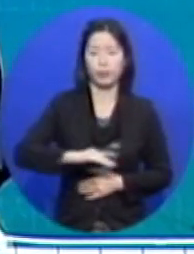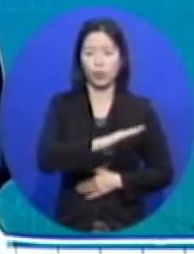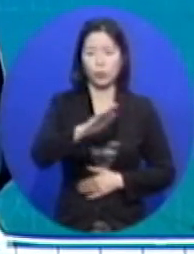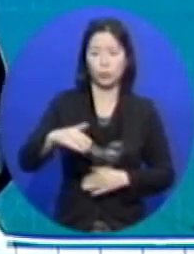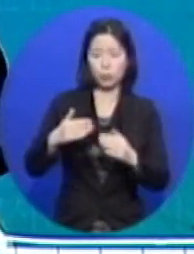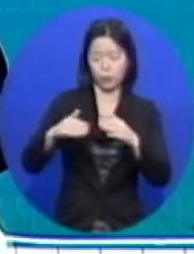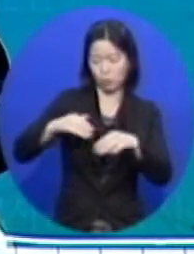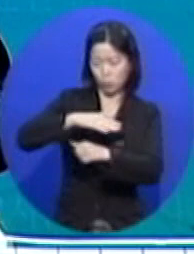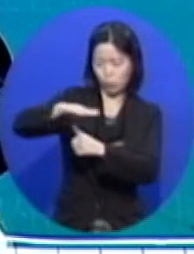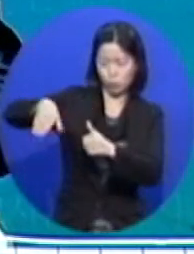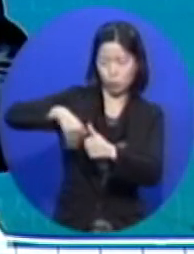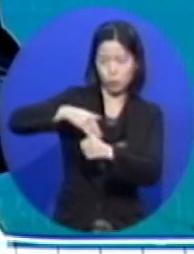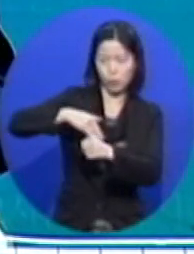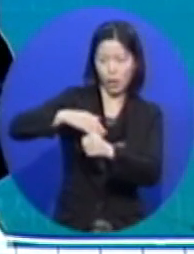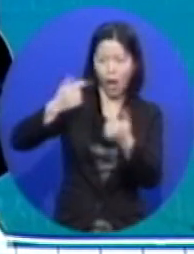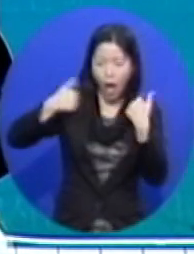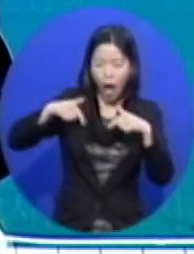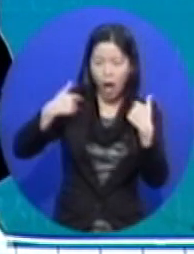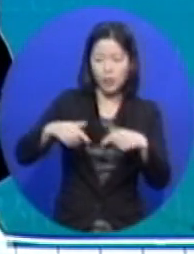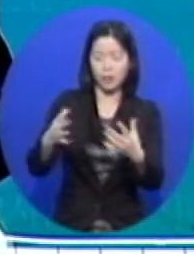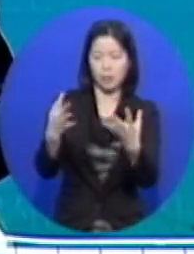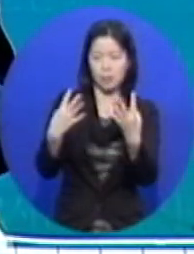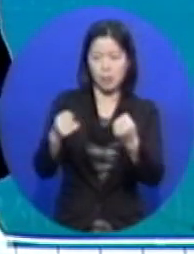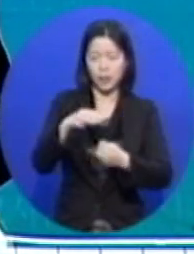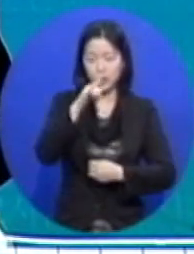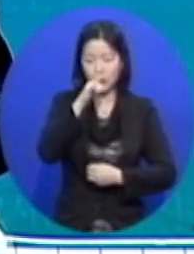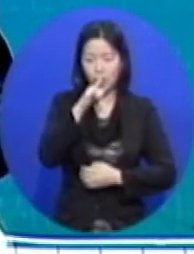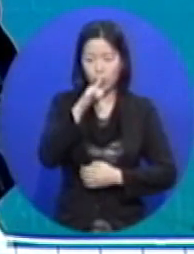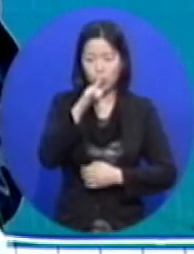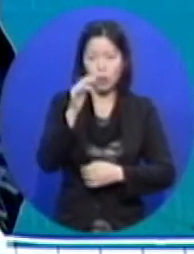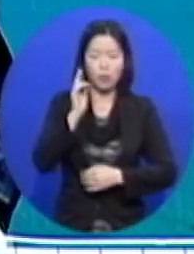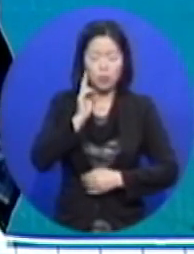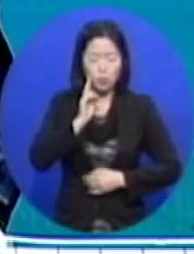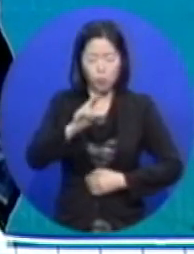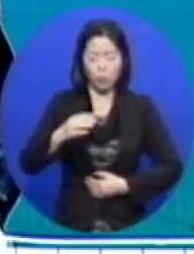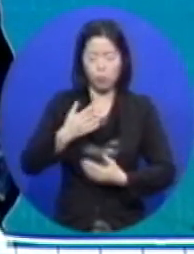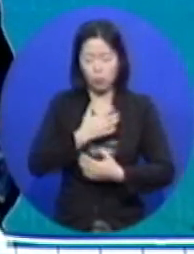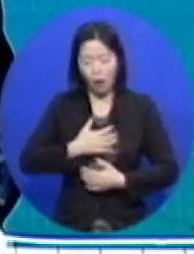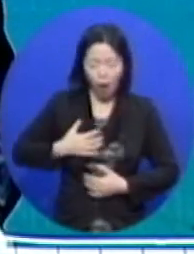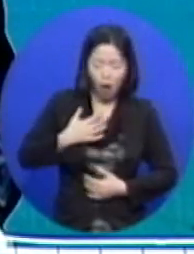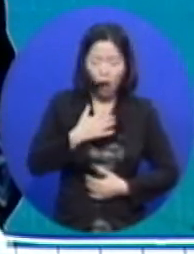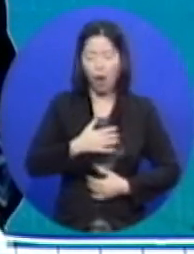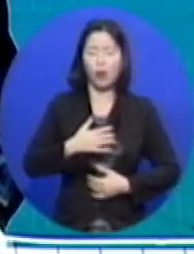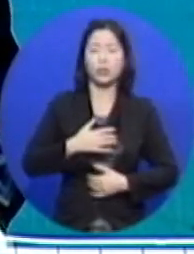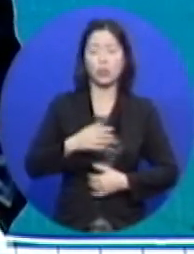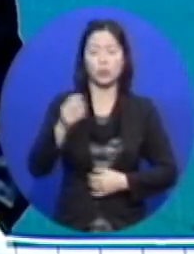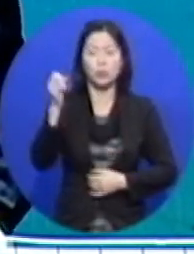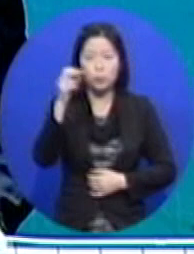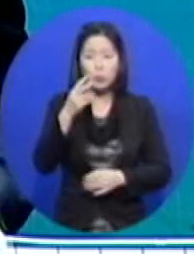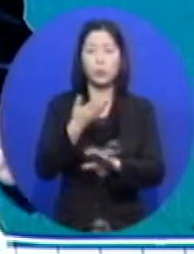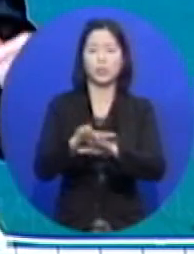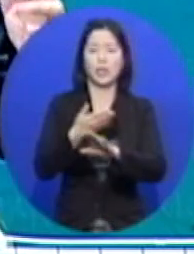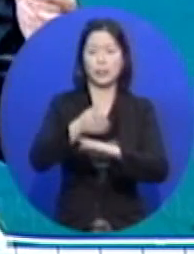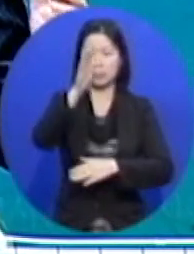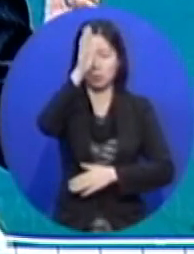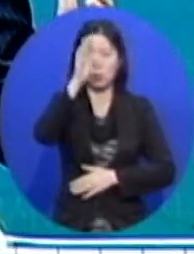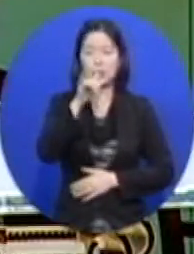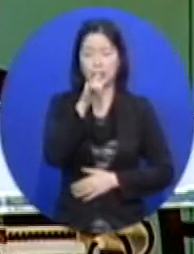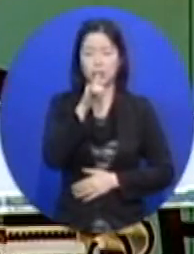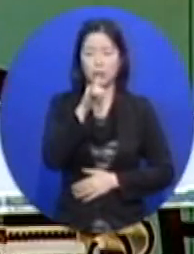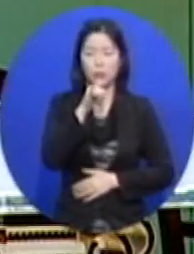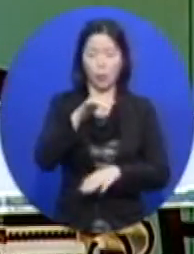세균이 많다고 그것 때문에 너무 걱정하는 것도 또 하나의 병이 이제 않습니까 마귀가 역사하는